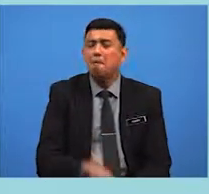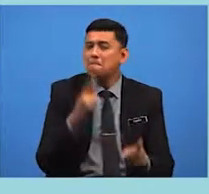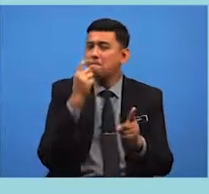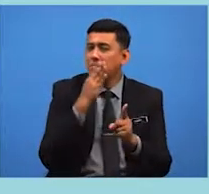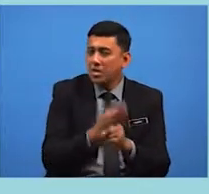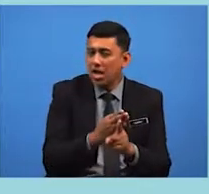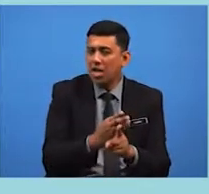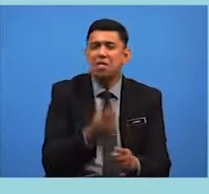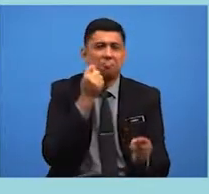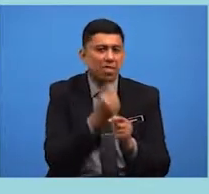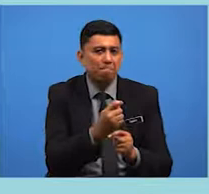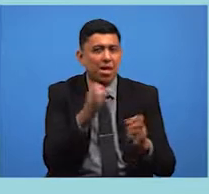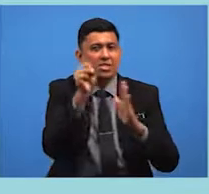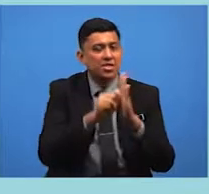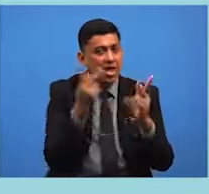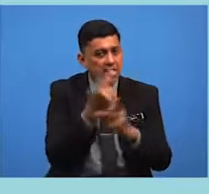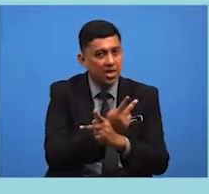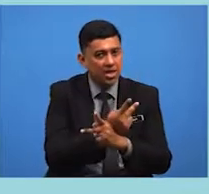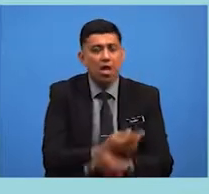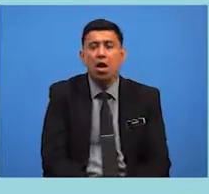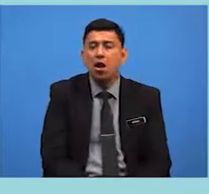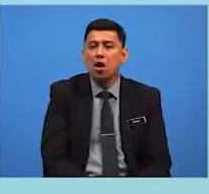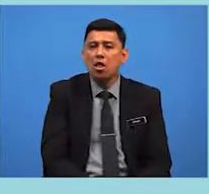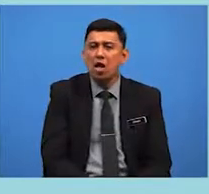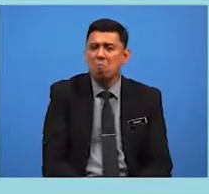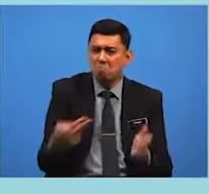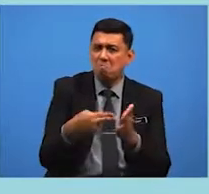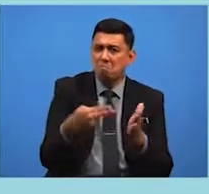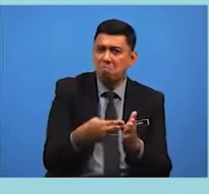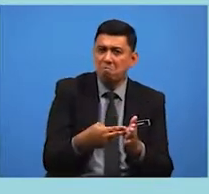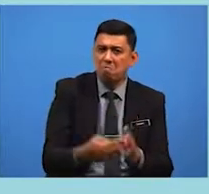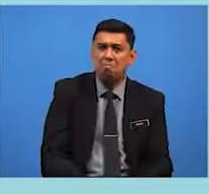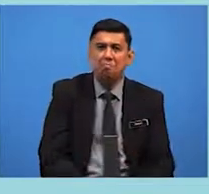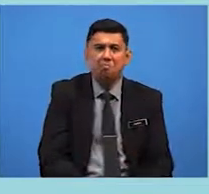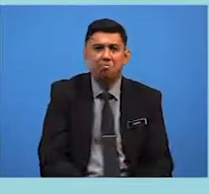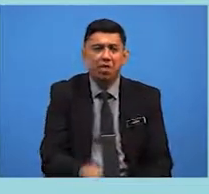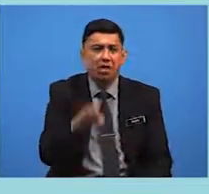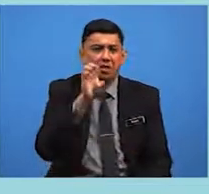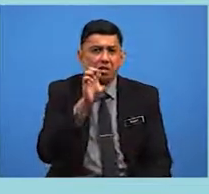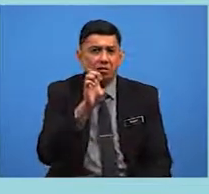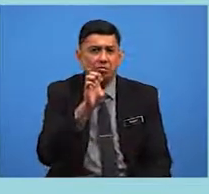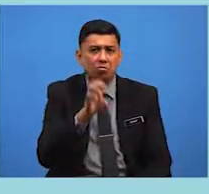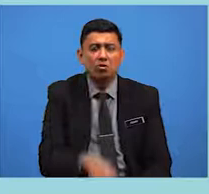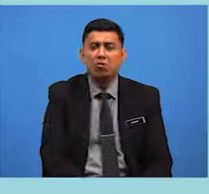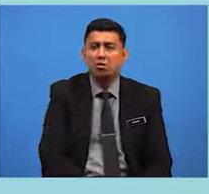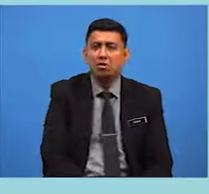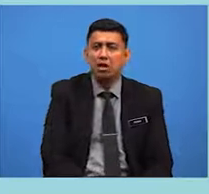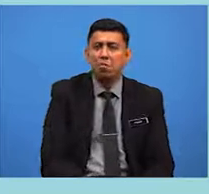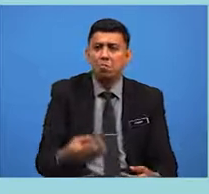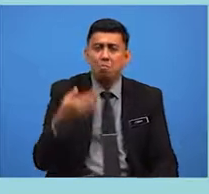Benar, tepat sekali. Pengulangan vokal E yang menunjukkan unsur